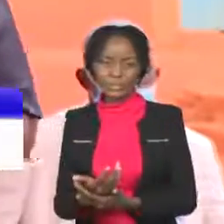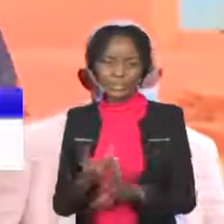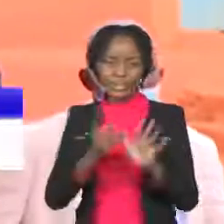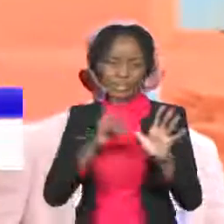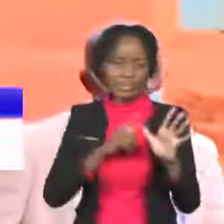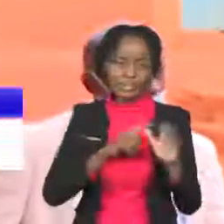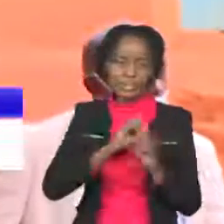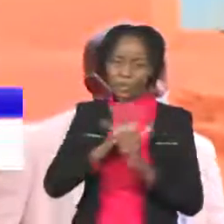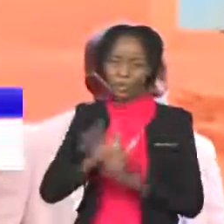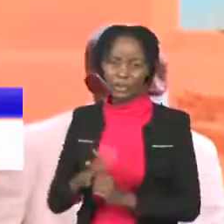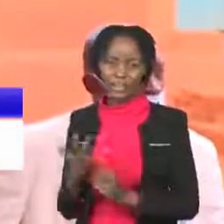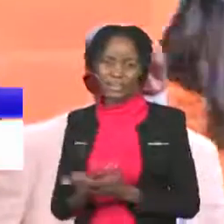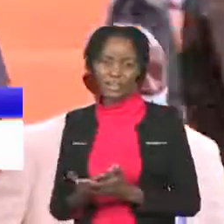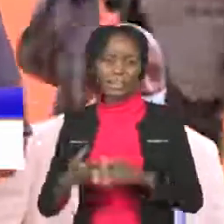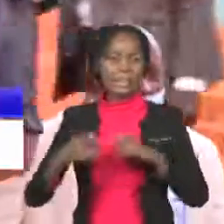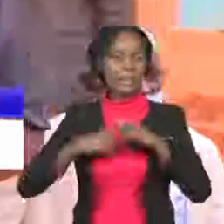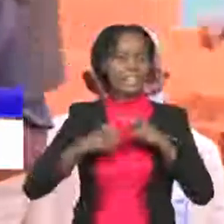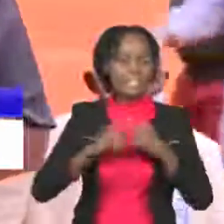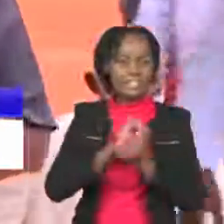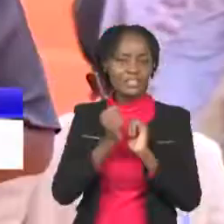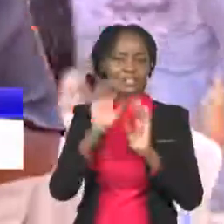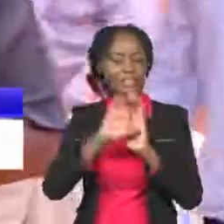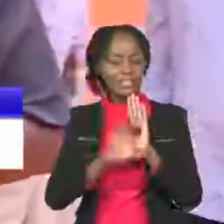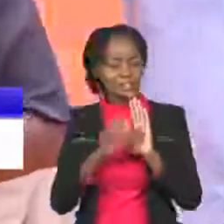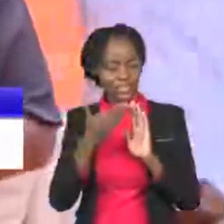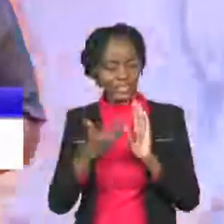janga la corona na kubadilisha katiba,